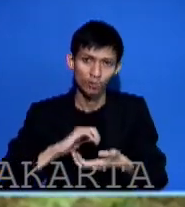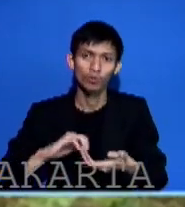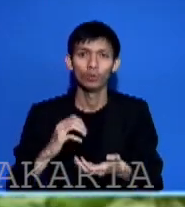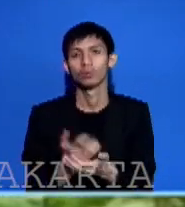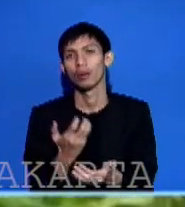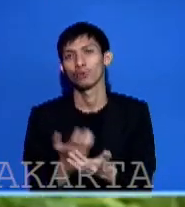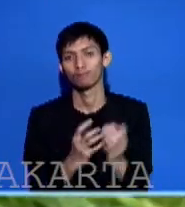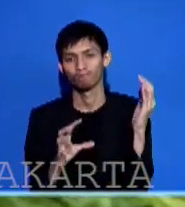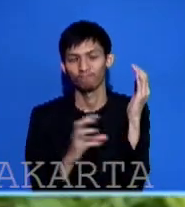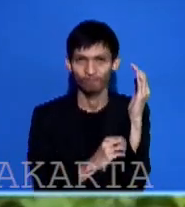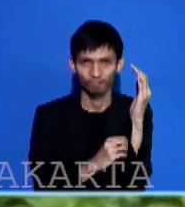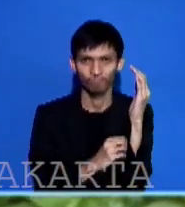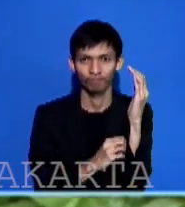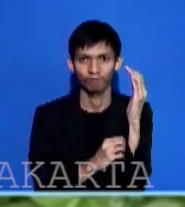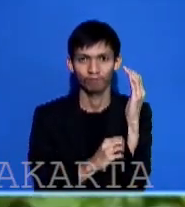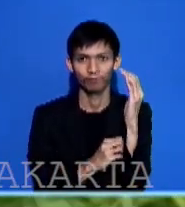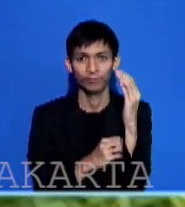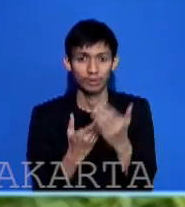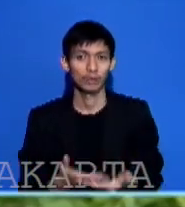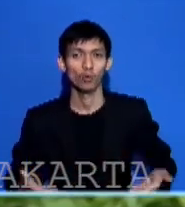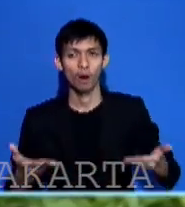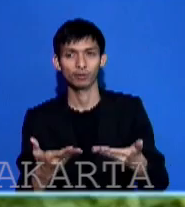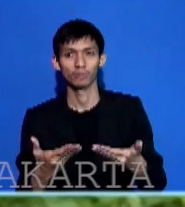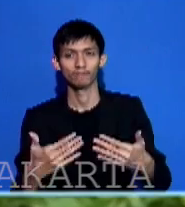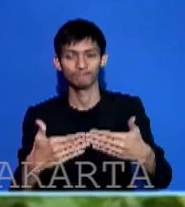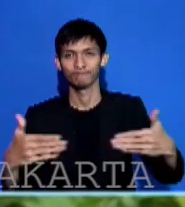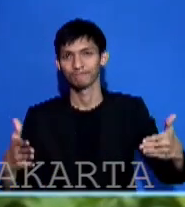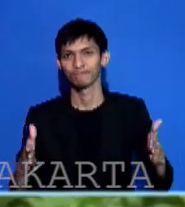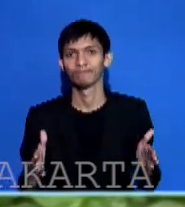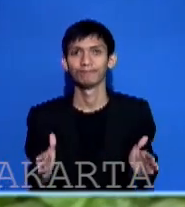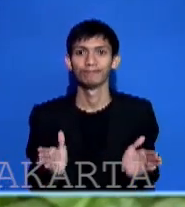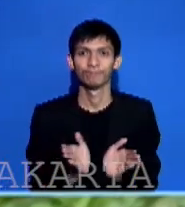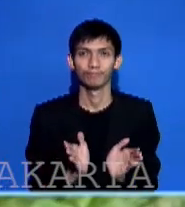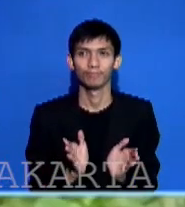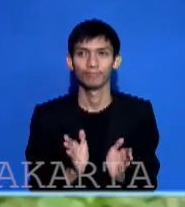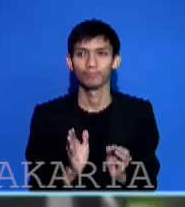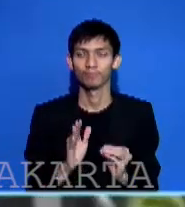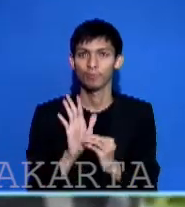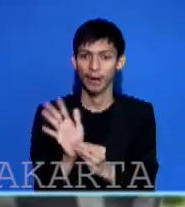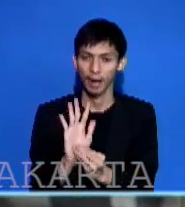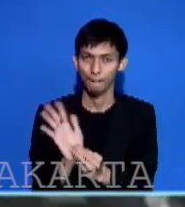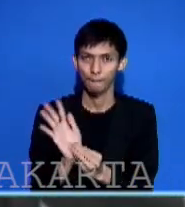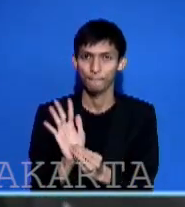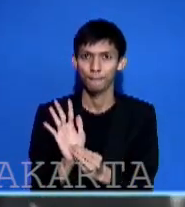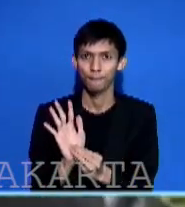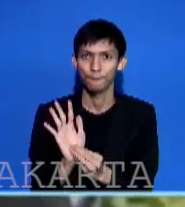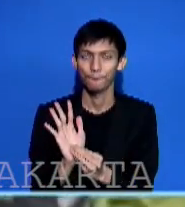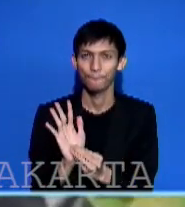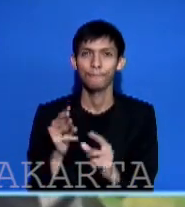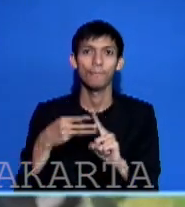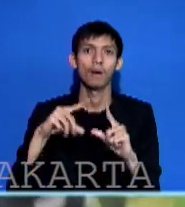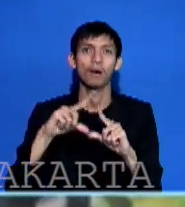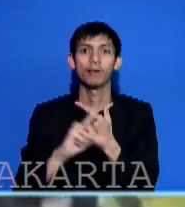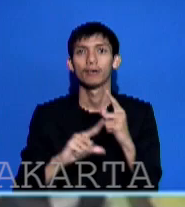janganan kados megaten Menik Kebon bayemjo ingkang dipun buing Rajiman warg kinjing sel PAM